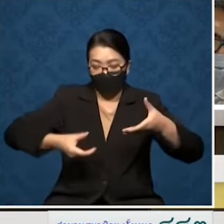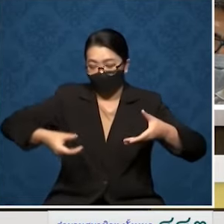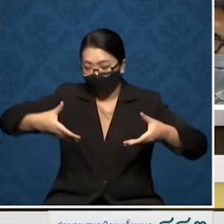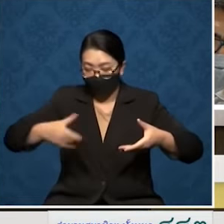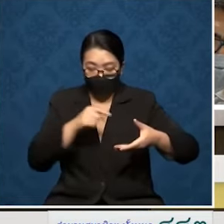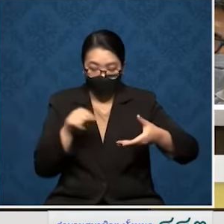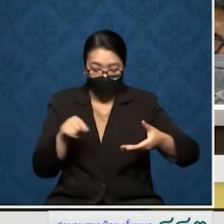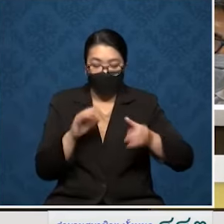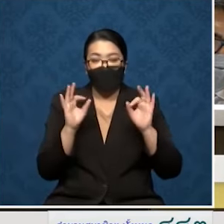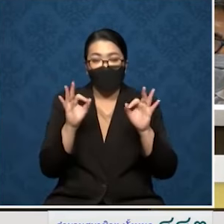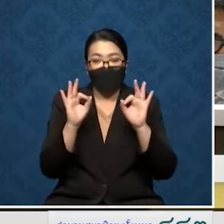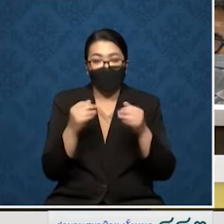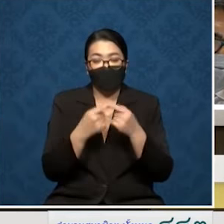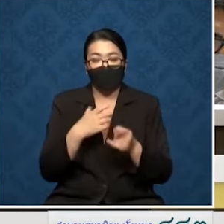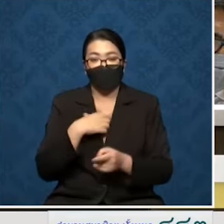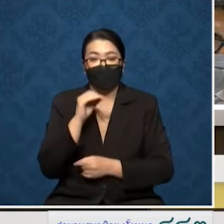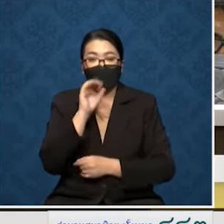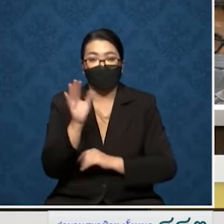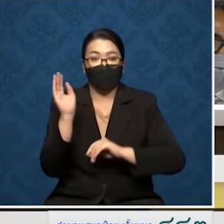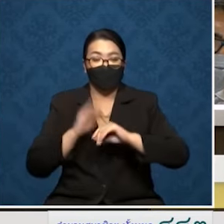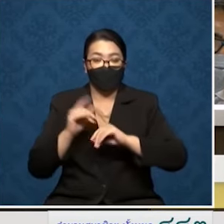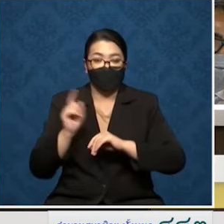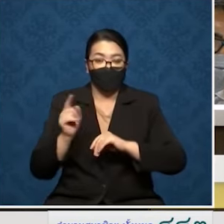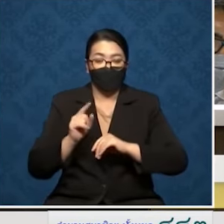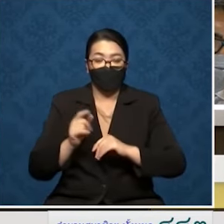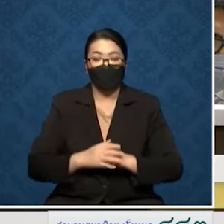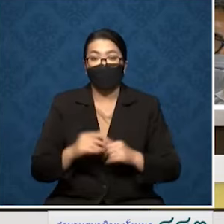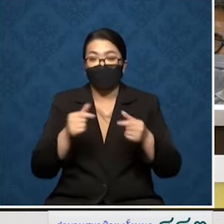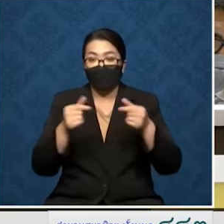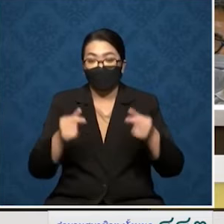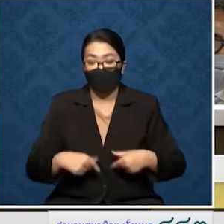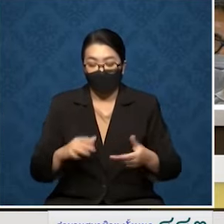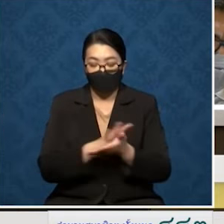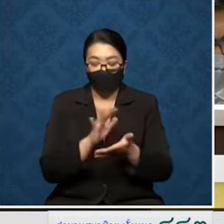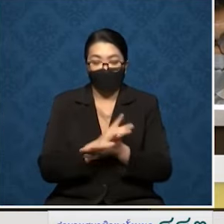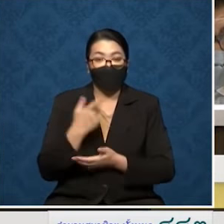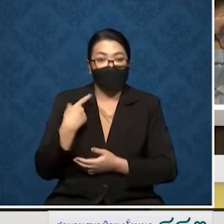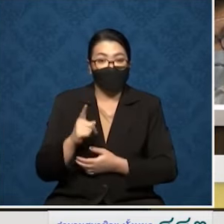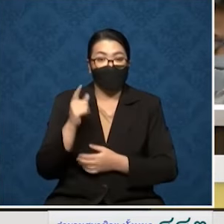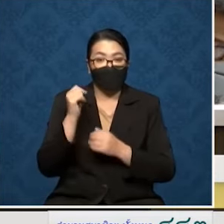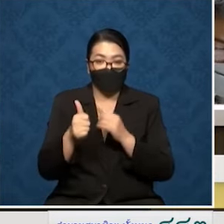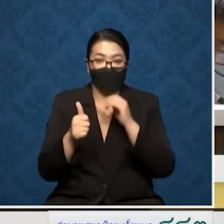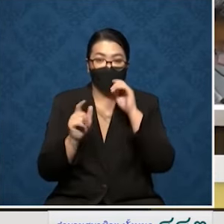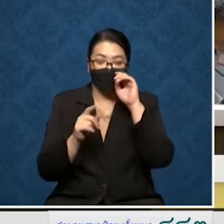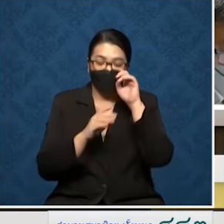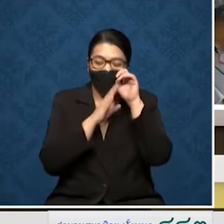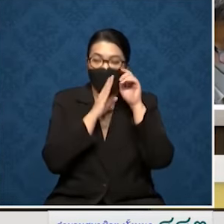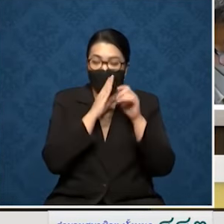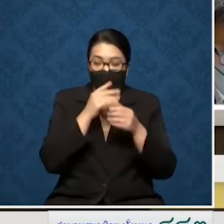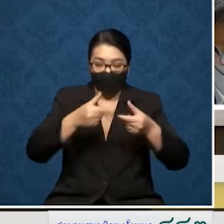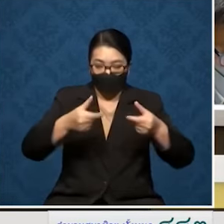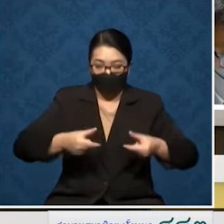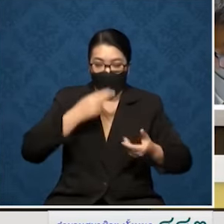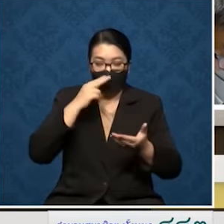ต่สิ่งที่ผมอยากจะเรียนท่านว่าเอกสารนี้จะเป็นประโยชน์มากขึ้นนะครับถ้าได้ส่งไปให้กับห